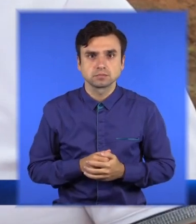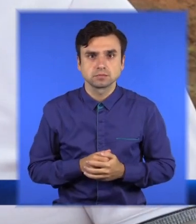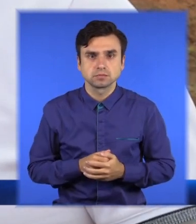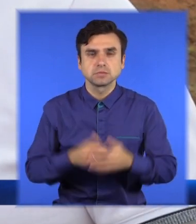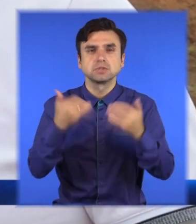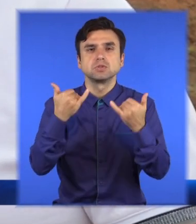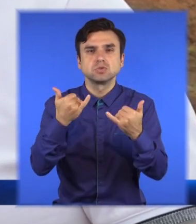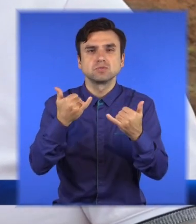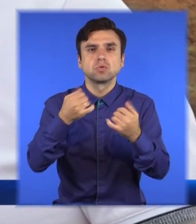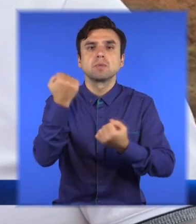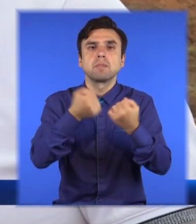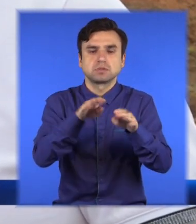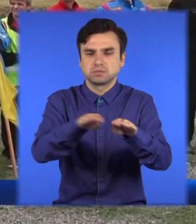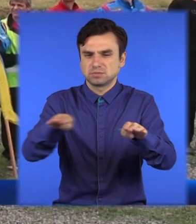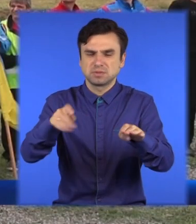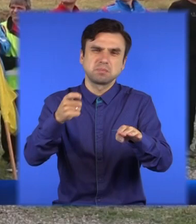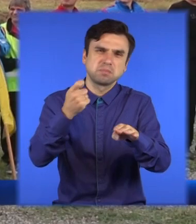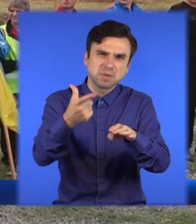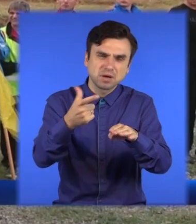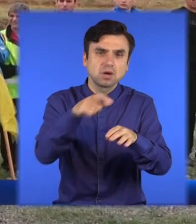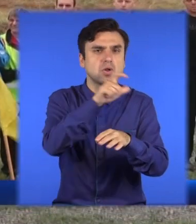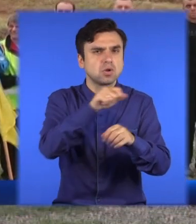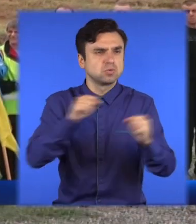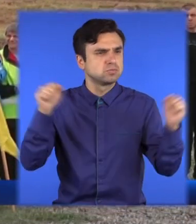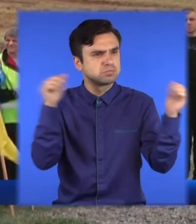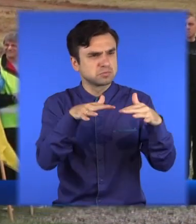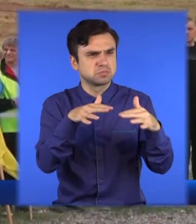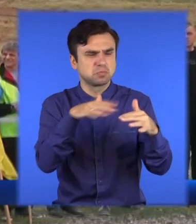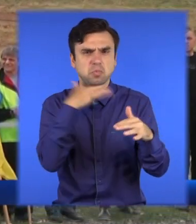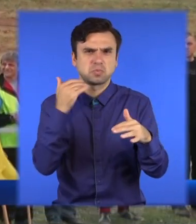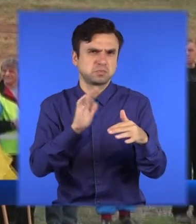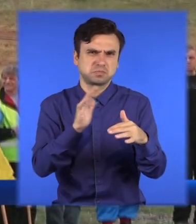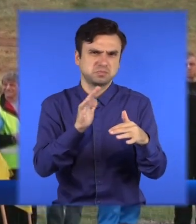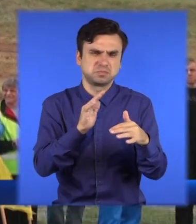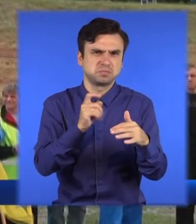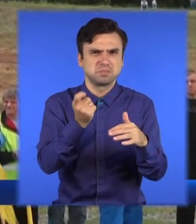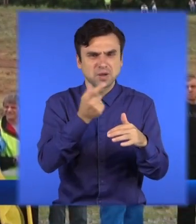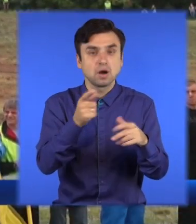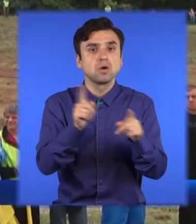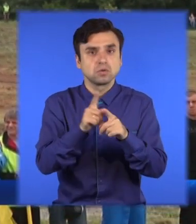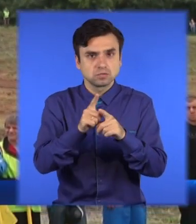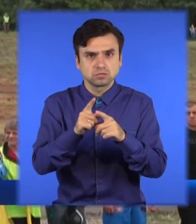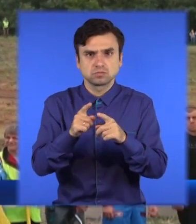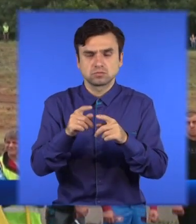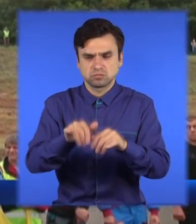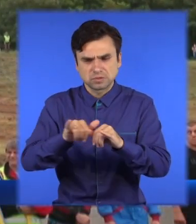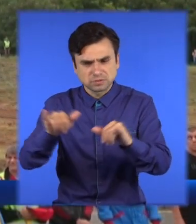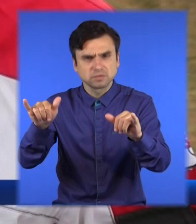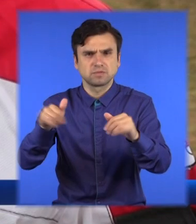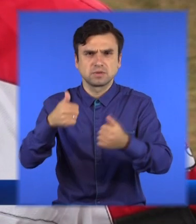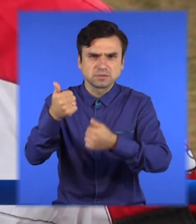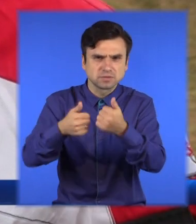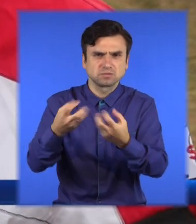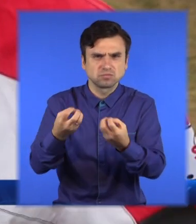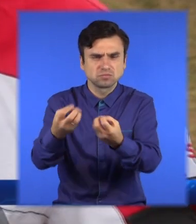отримати удовольствие від замечательної гонки. Однією з культових фігур змагань є переможець України у перегонах на виживання – Віталій